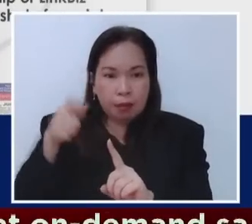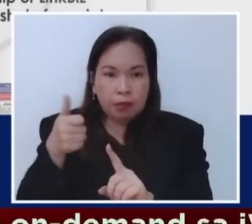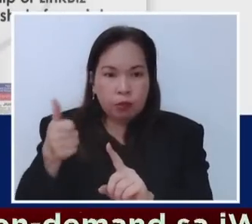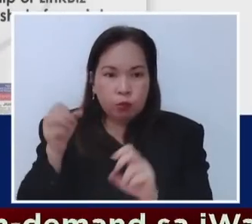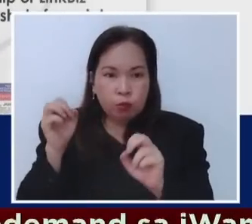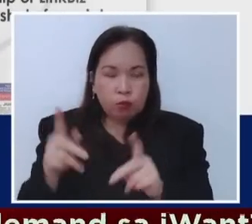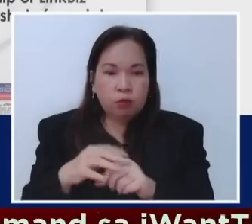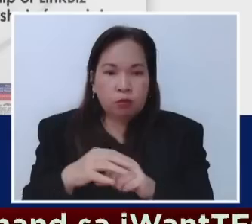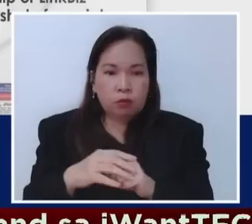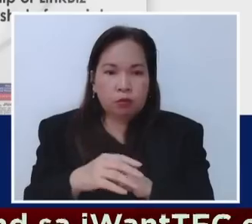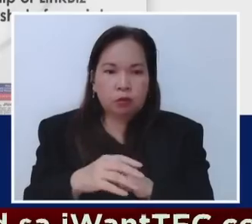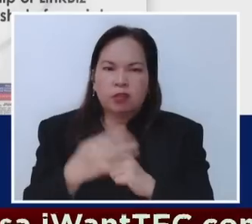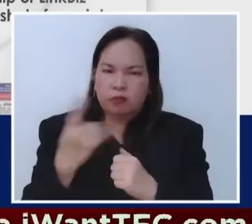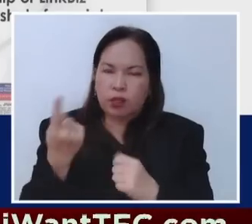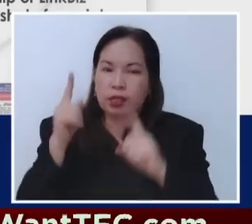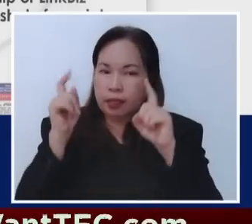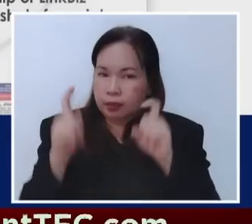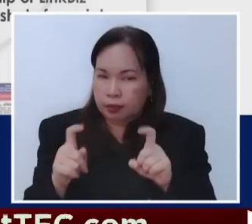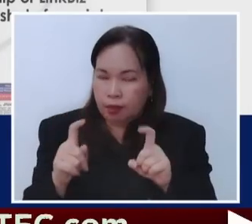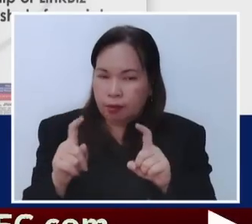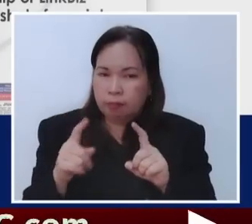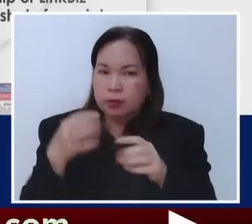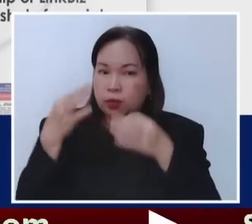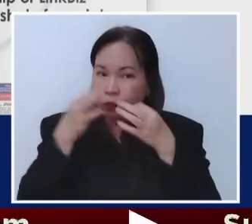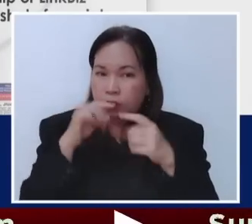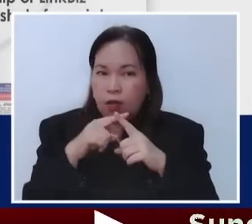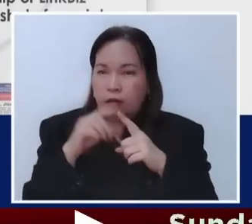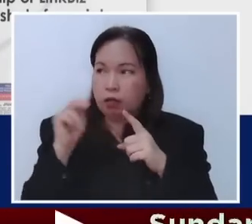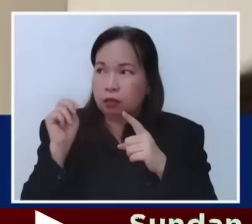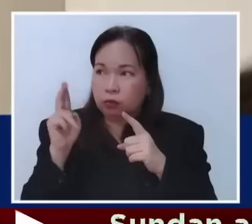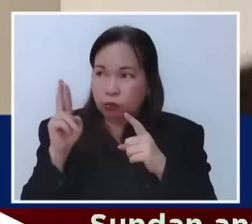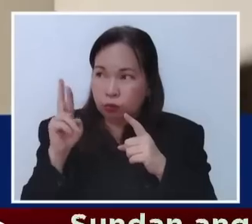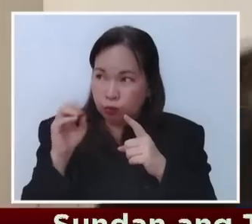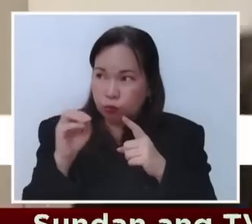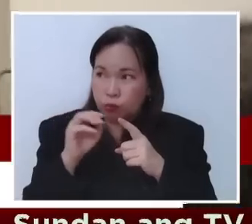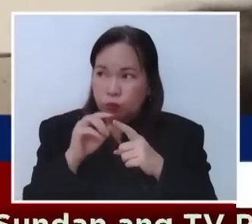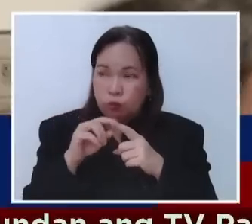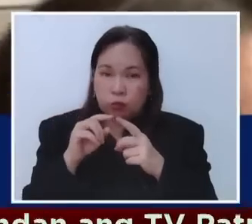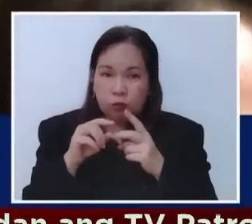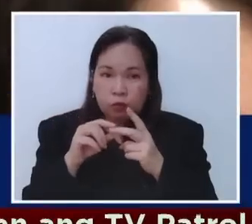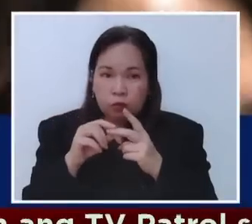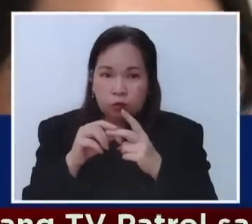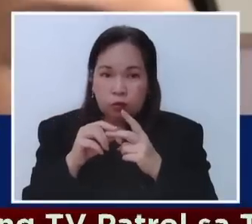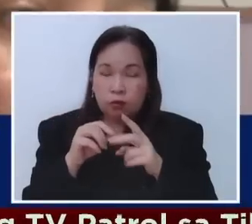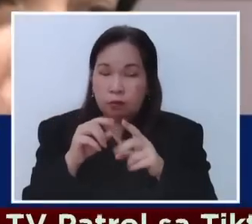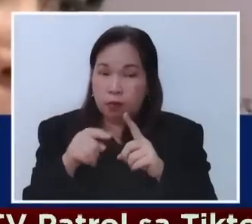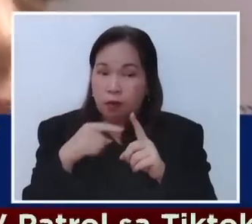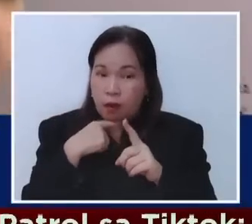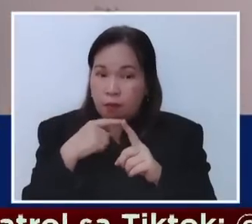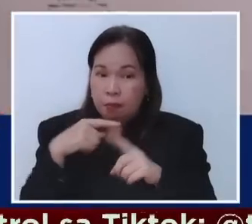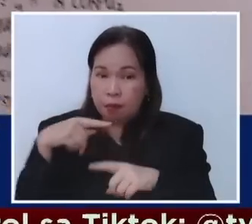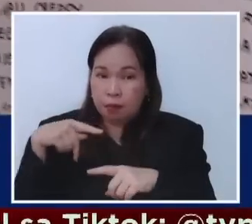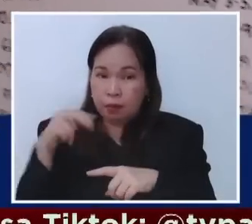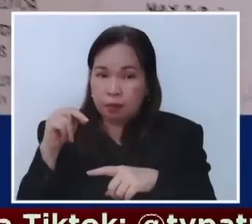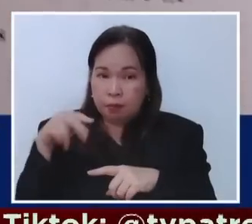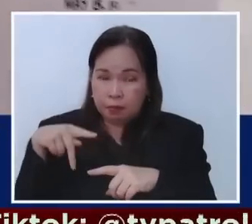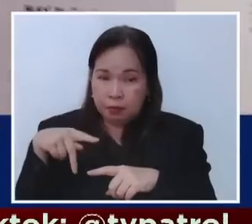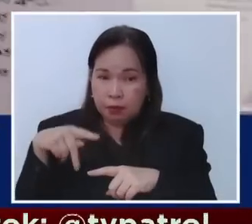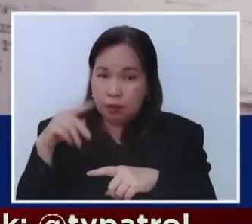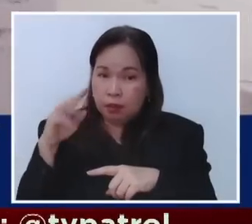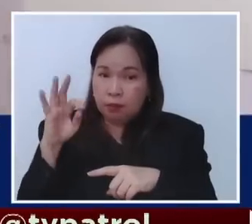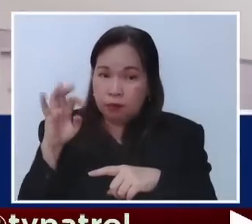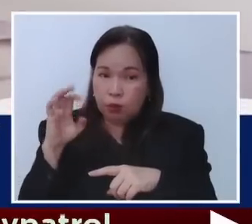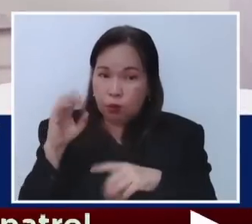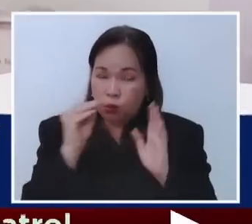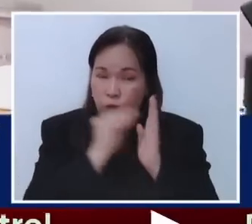neurological test sa mga requirements bago makakuha ng lisensya ng baril. Pero aminado ang PNP FEO na base sa kanilang talaan,